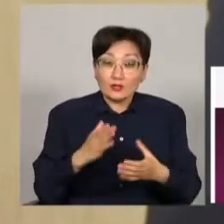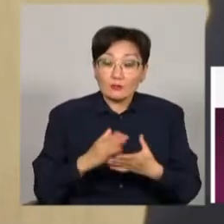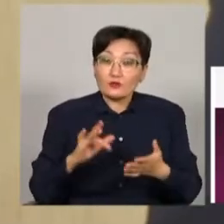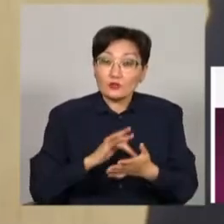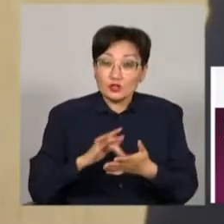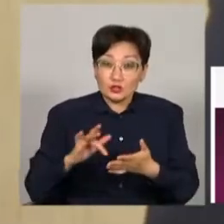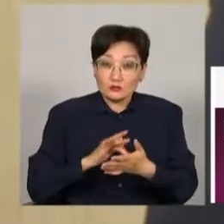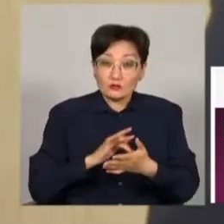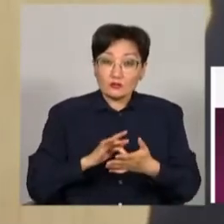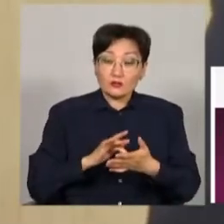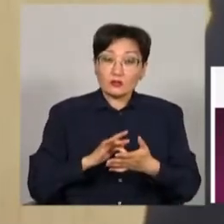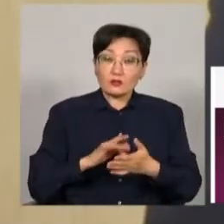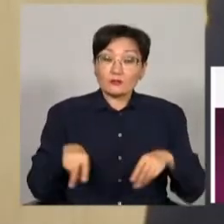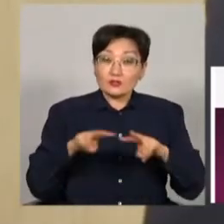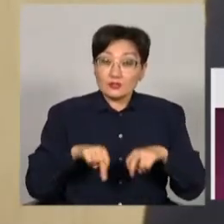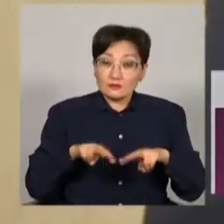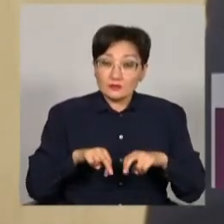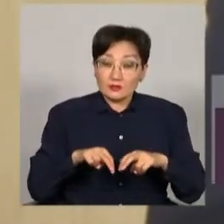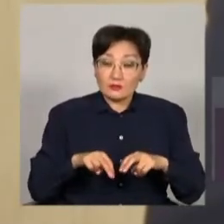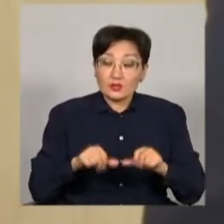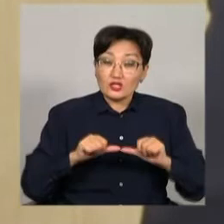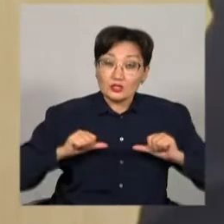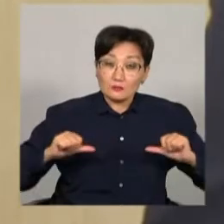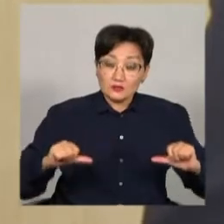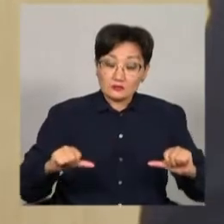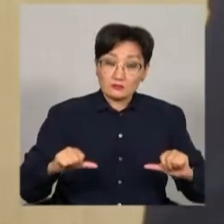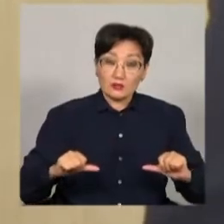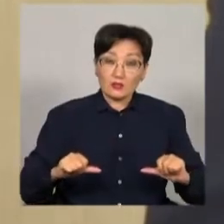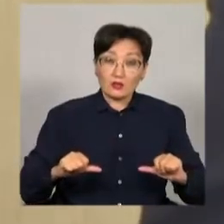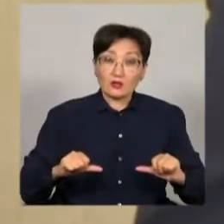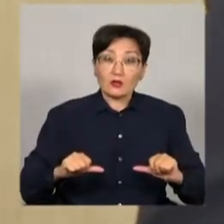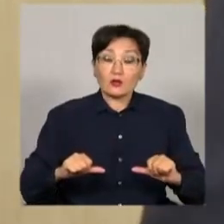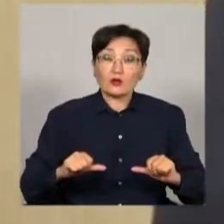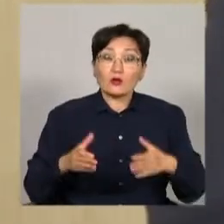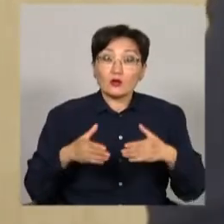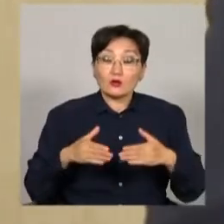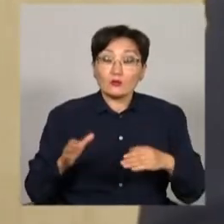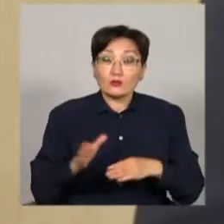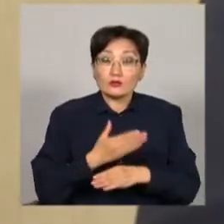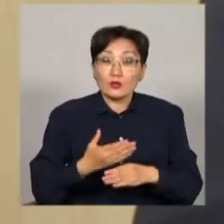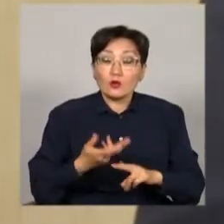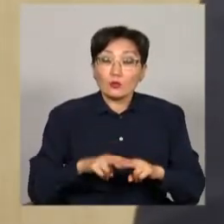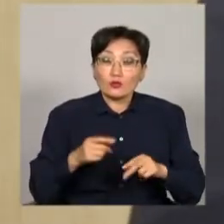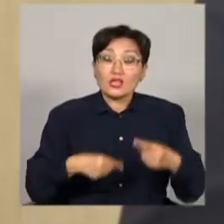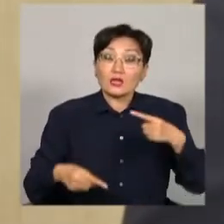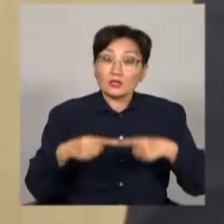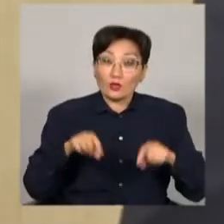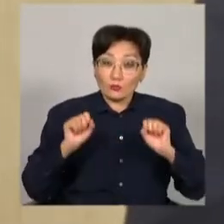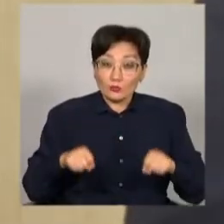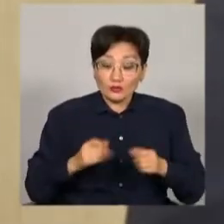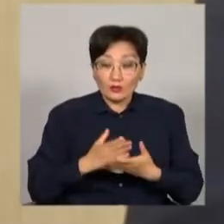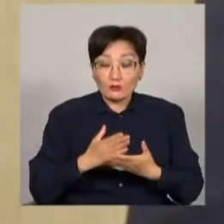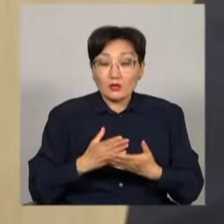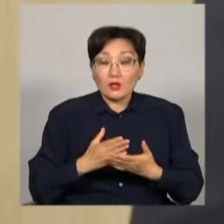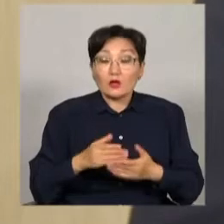бюджеттік ревизиялық комиссиялардың болмауы, сол мүмкіндіктерін қайтару мүмкіндігінің болуы, жалпы ел